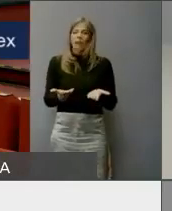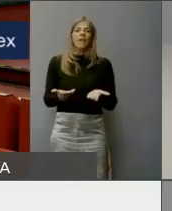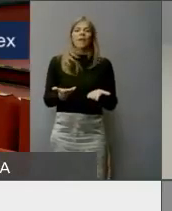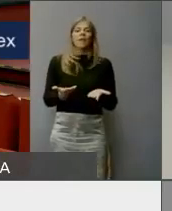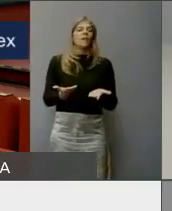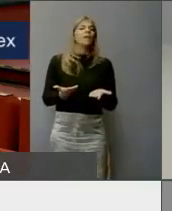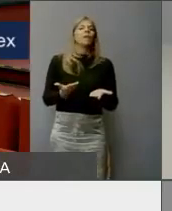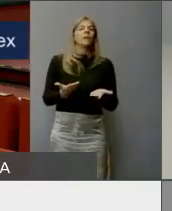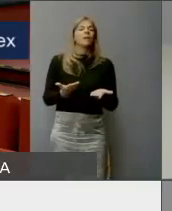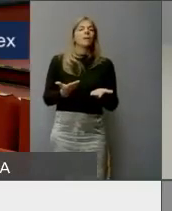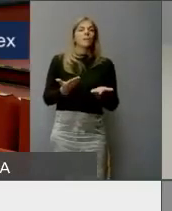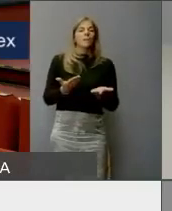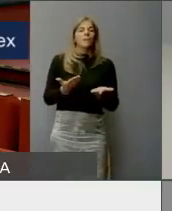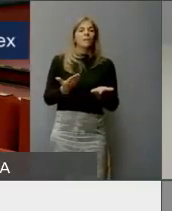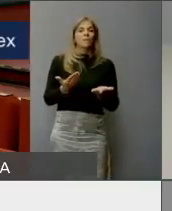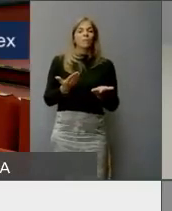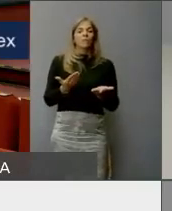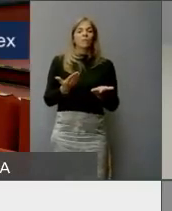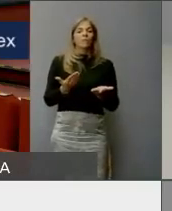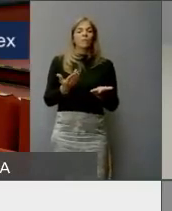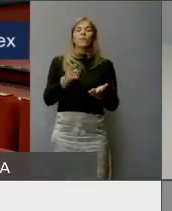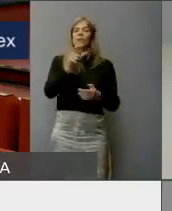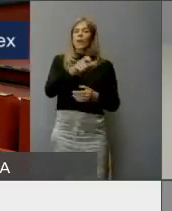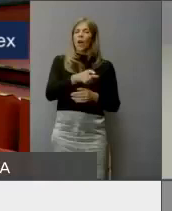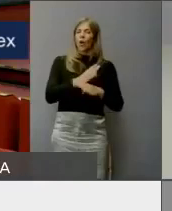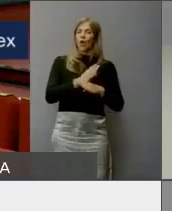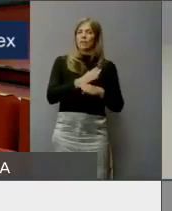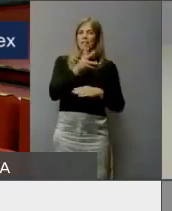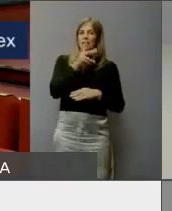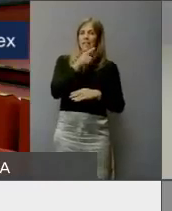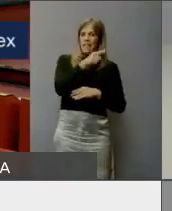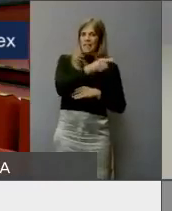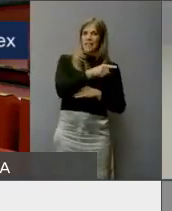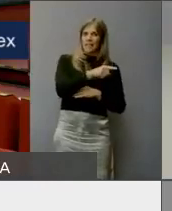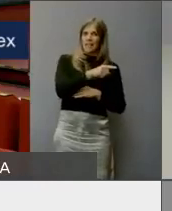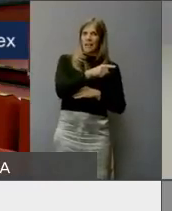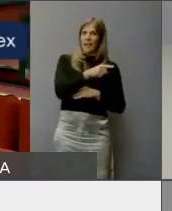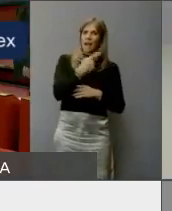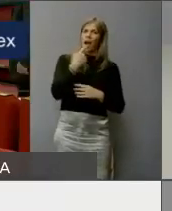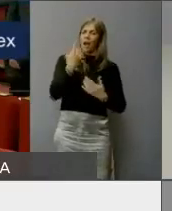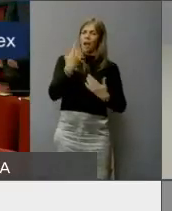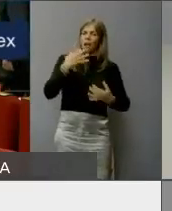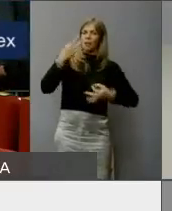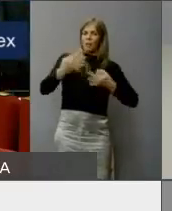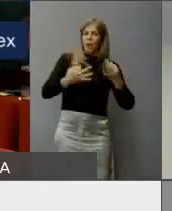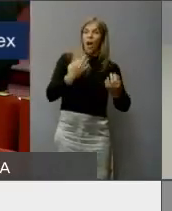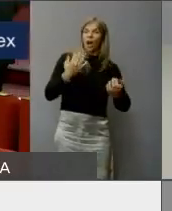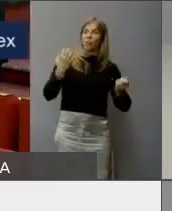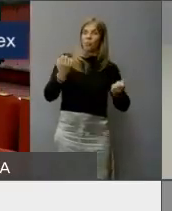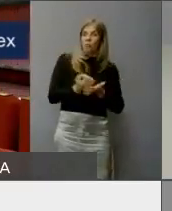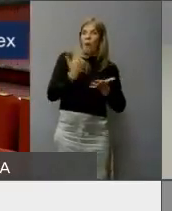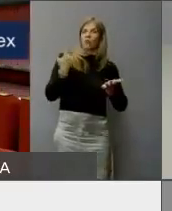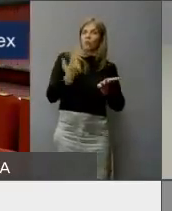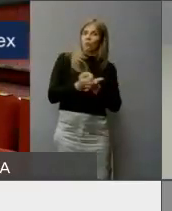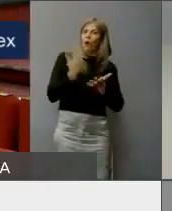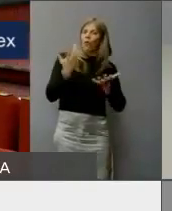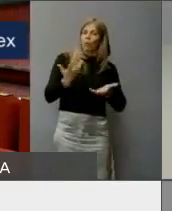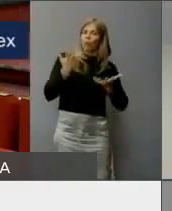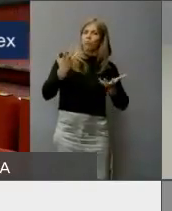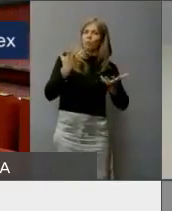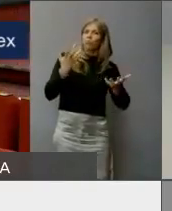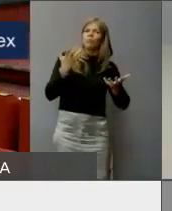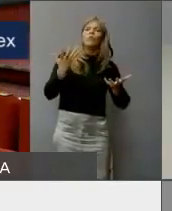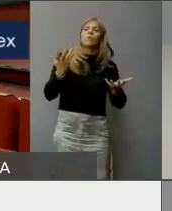questa proposta dato che la considera appunto fatto nelle premesse ed importanza è tutta una serie di argomenti proporrei che a questa